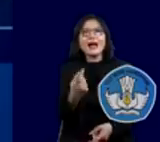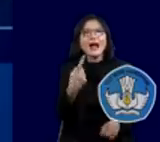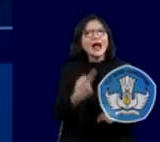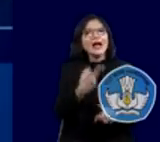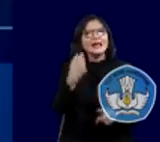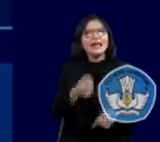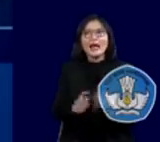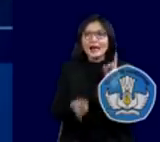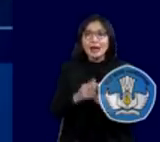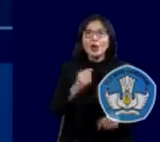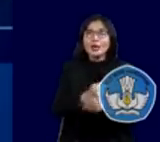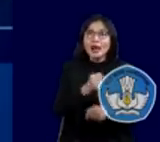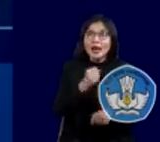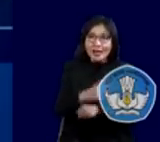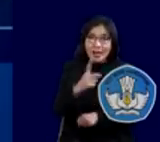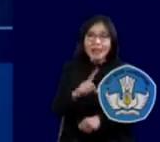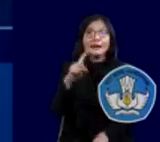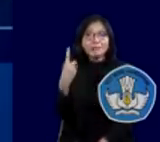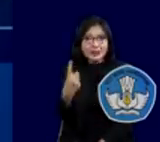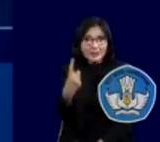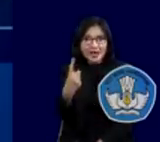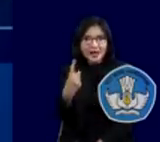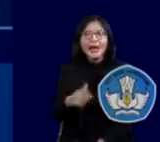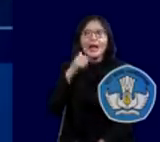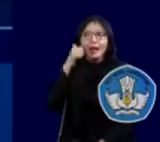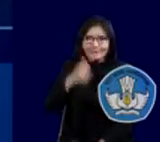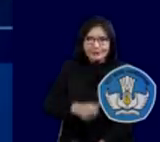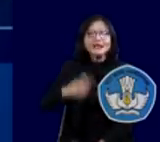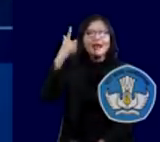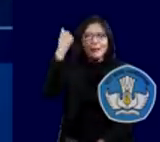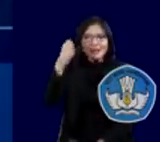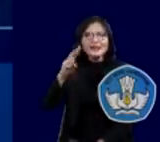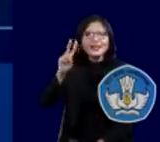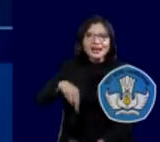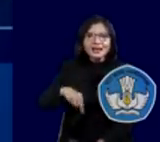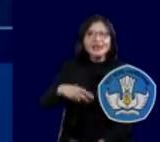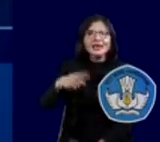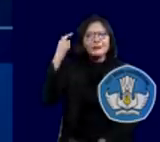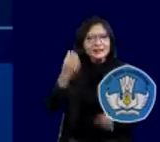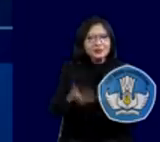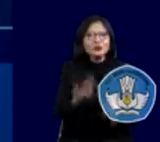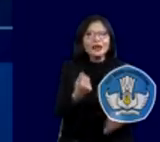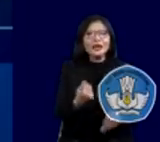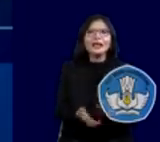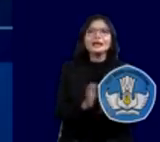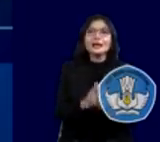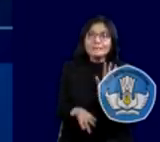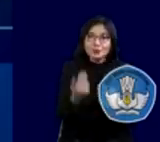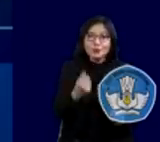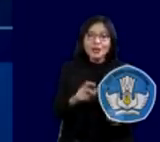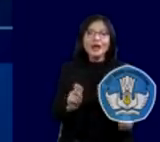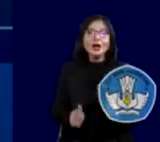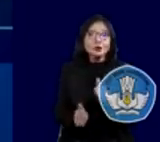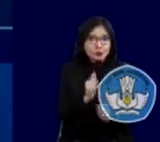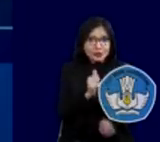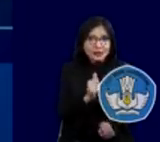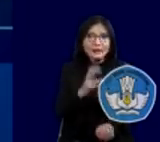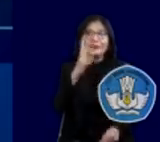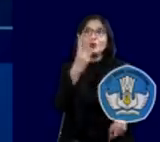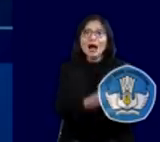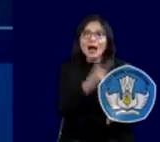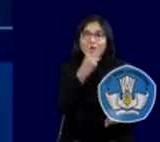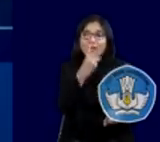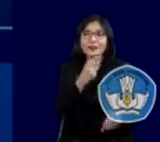dia gagal pada kesempatan yang pertama, dia dapat belajar lagi, belajar ulang, dan mengulang ujian hingga 2 kali.